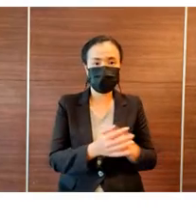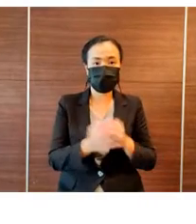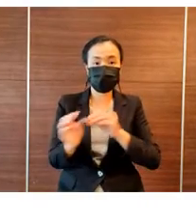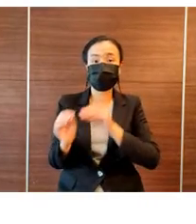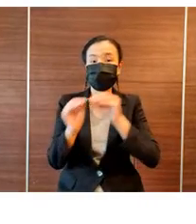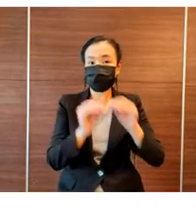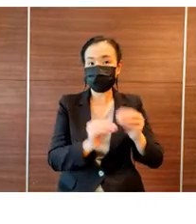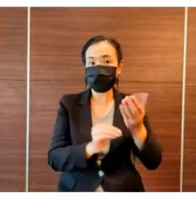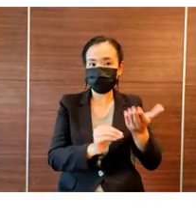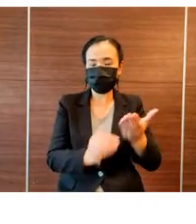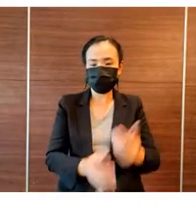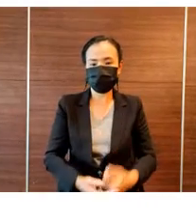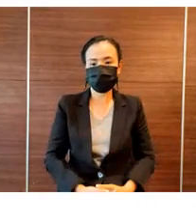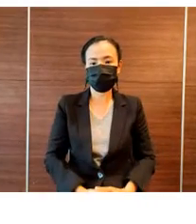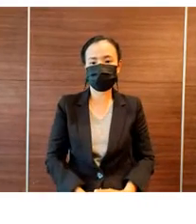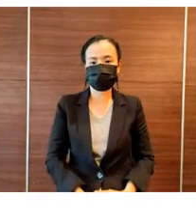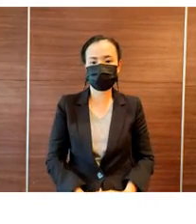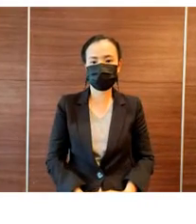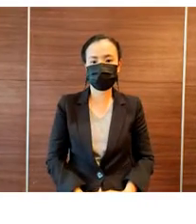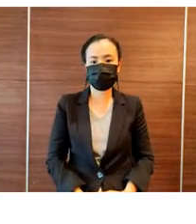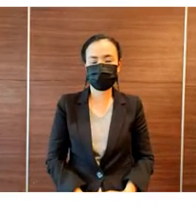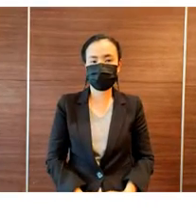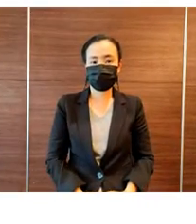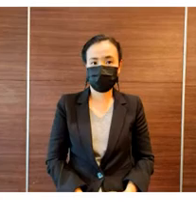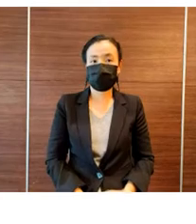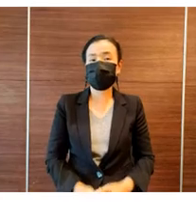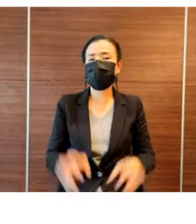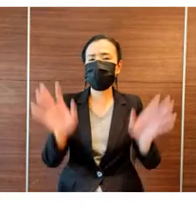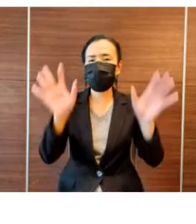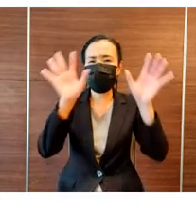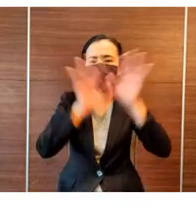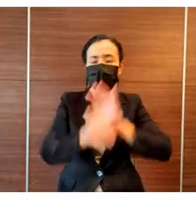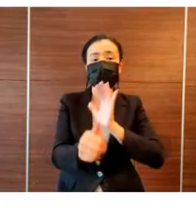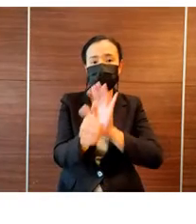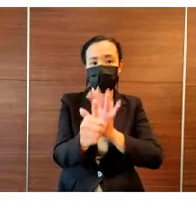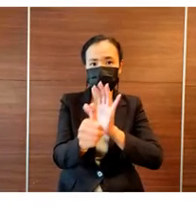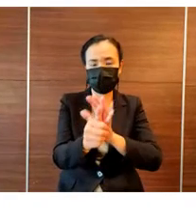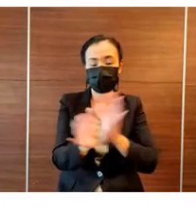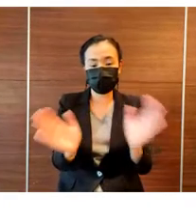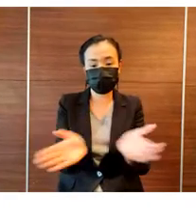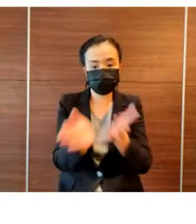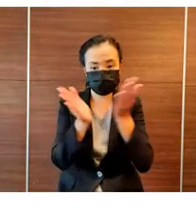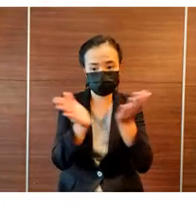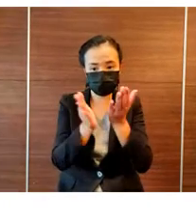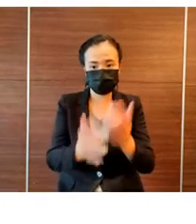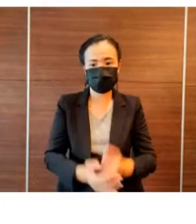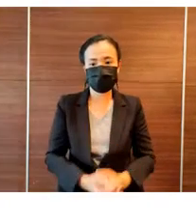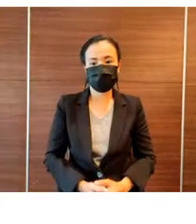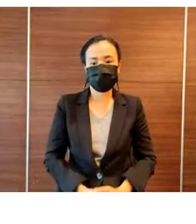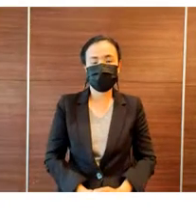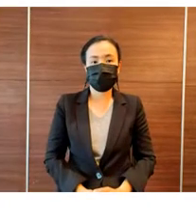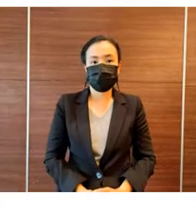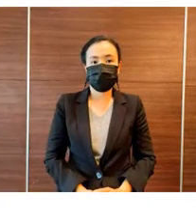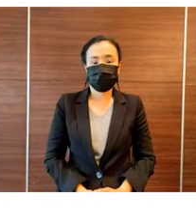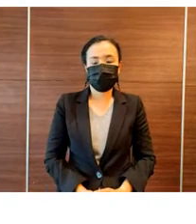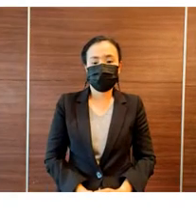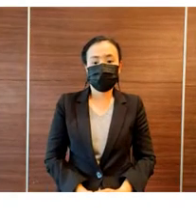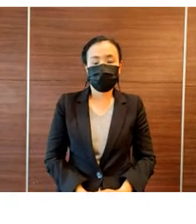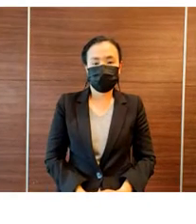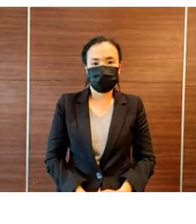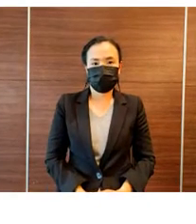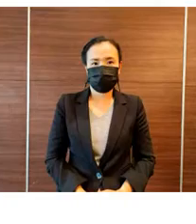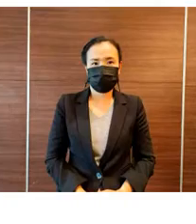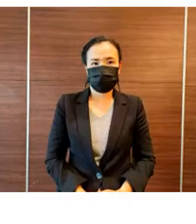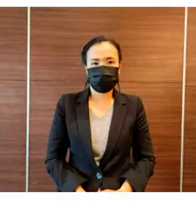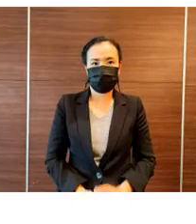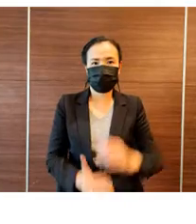ไปอีกท่านหนึ่งเหมือนกันที่เรียกอาจจะคล้ายๆเรื่องของกลุ่มซัพพอร์ตเหมือนกันเนาะแล้วก็การเปลี่ยนจากที่เรียกว่าซาวน่